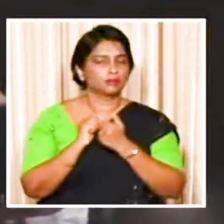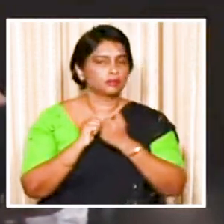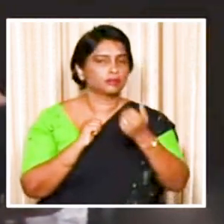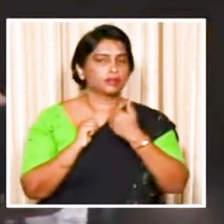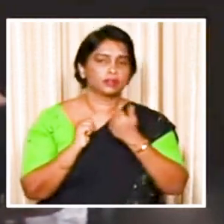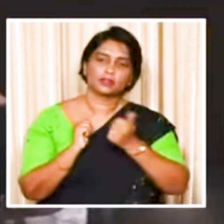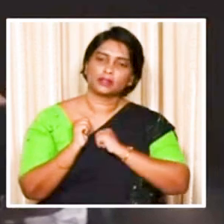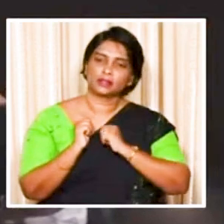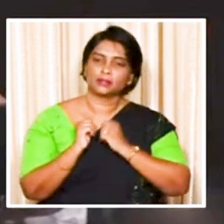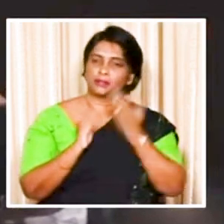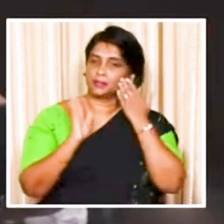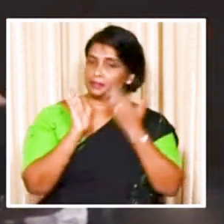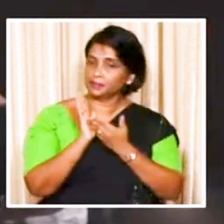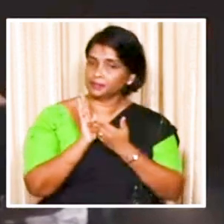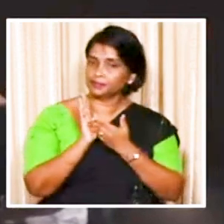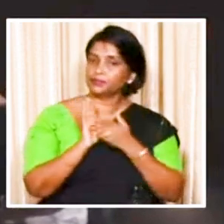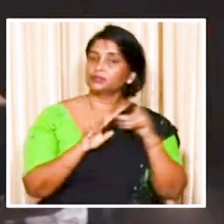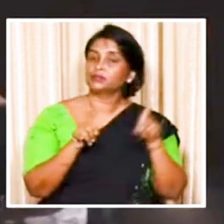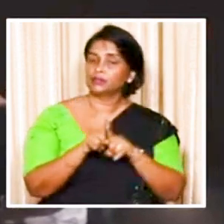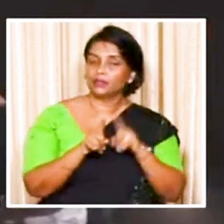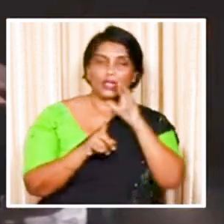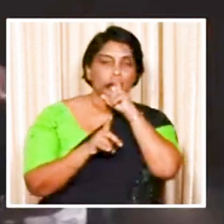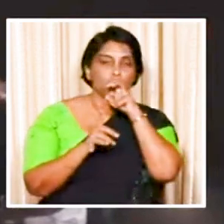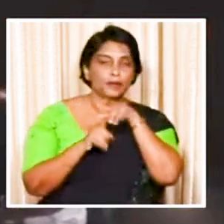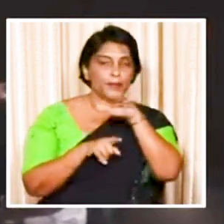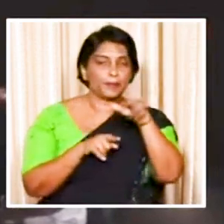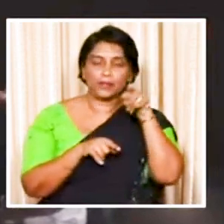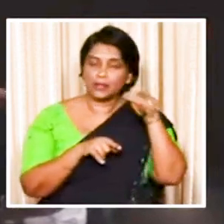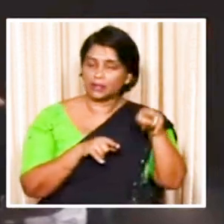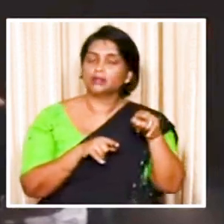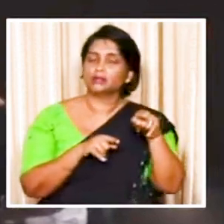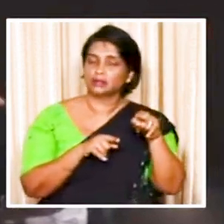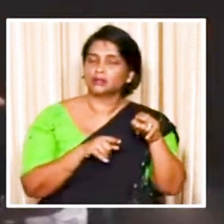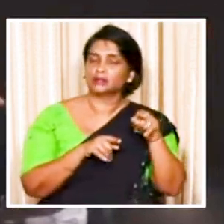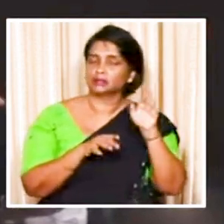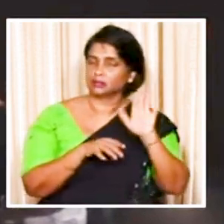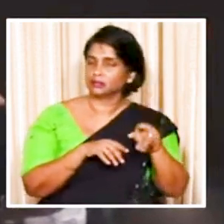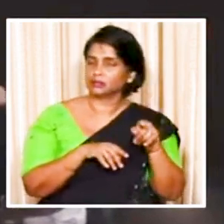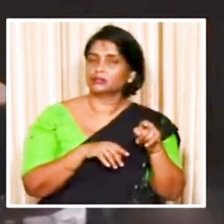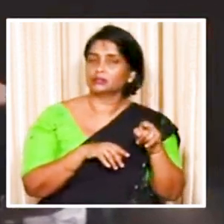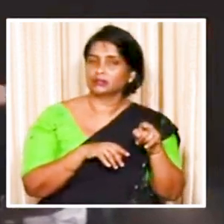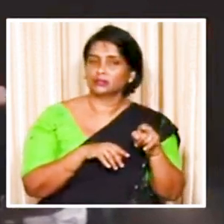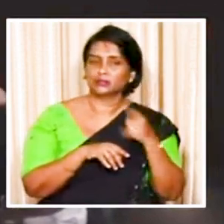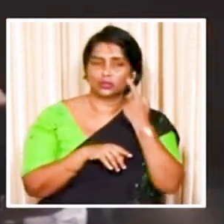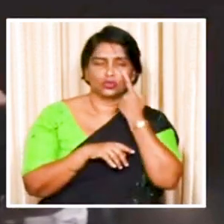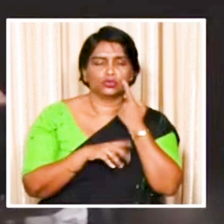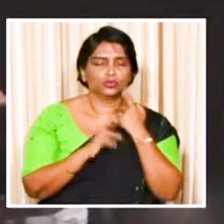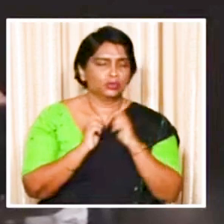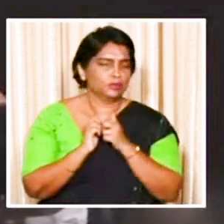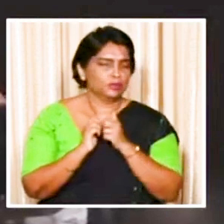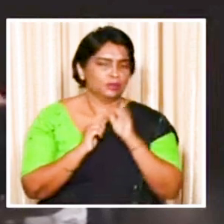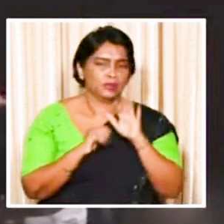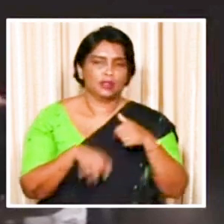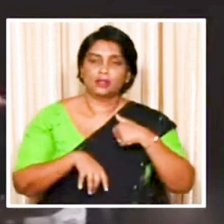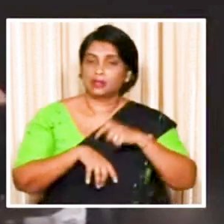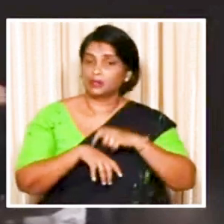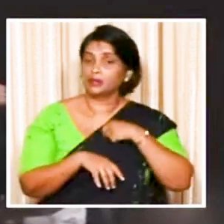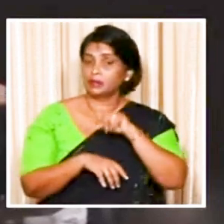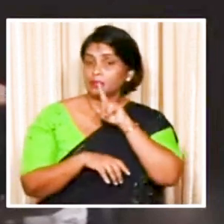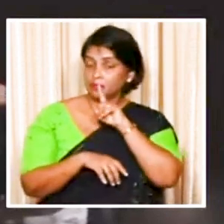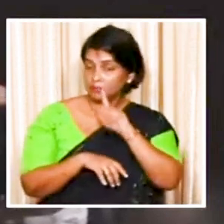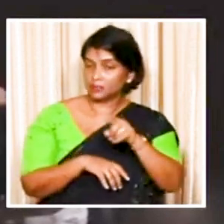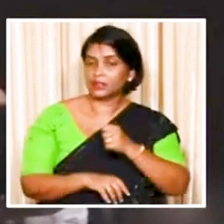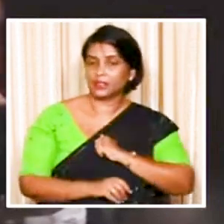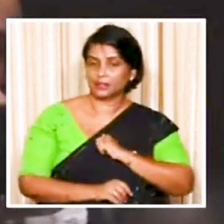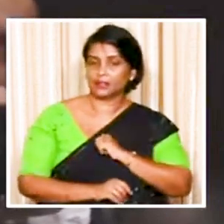ஒரு இளைஞனுக்கு நடந்த மிக துயரமான விடயத்தை பதிவு செய்ய விரும்புகிறேன். தொடர்ந்தும் நேற்று முன்தினமும் அவருடைய வீட்டுக்கு சென்ற